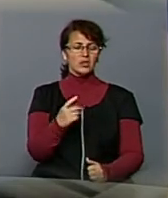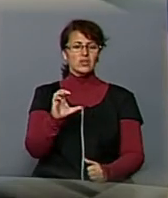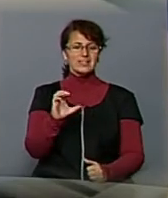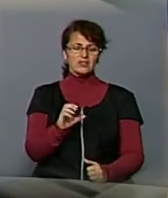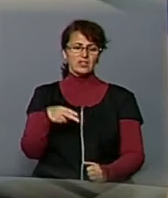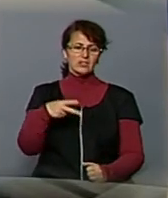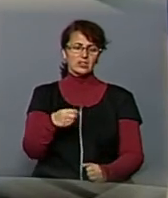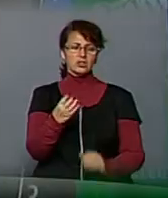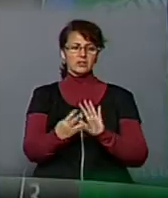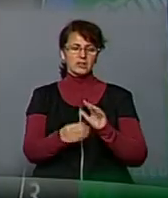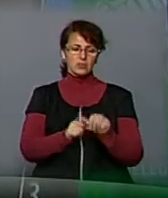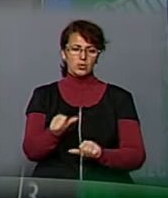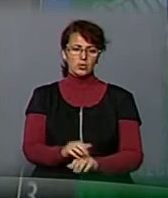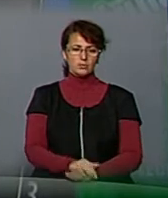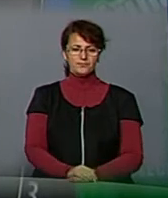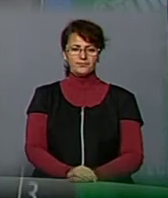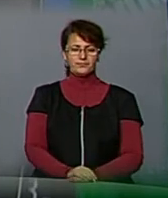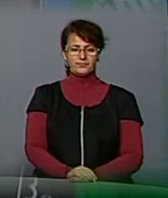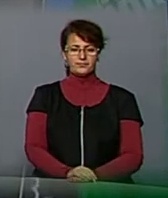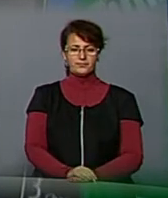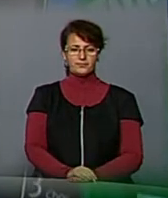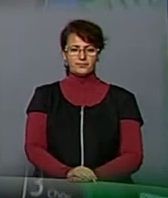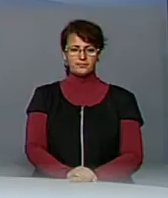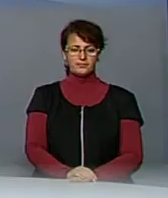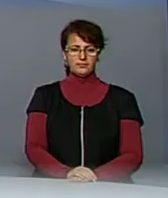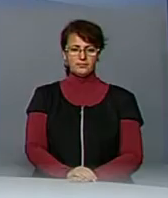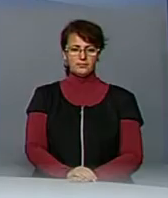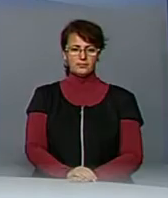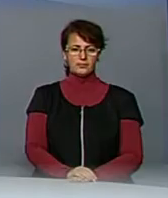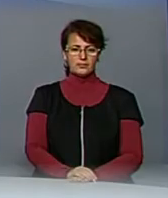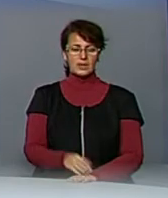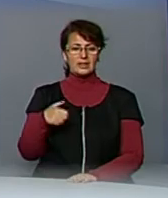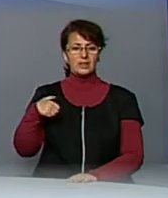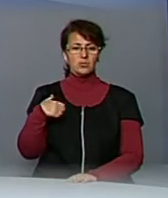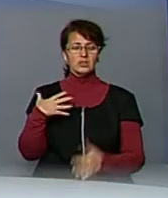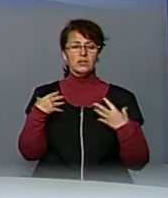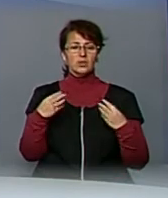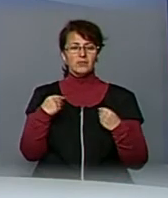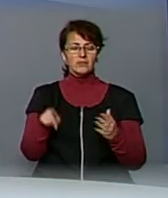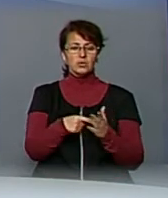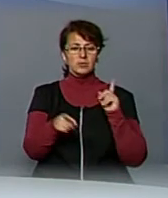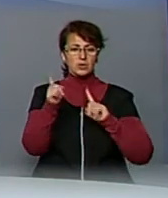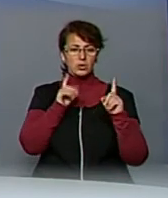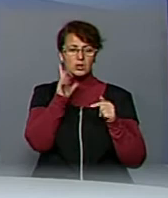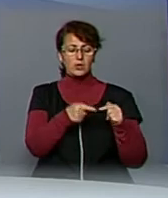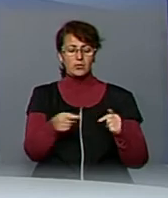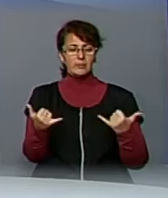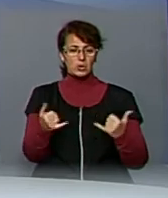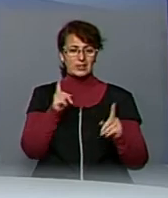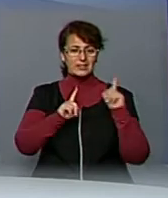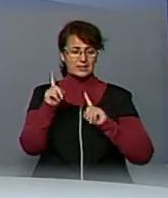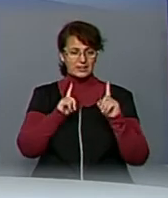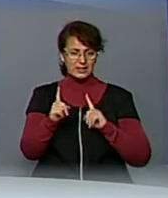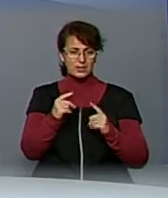2019 року. Олена Данило, Роман Гнатишин. Новини. Депутати Львівської міської ради під час сьогоднішньої сесії